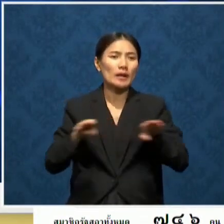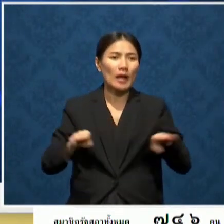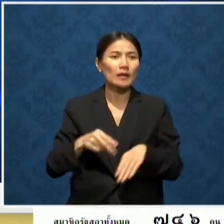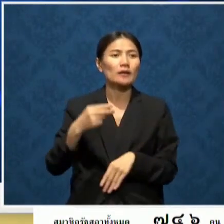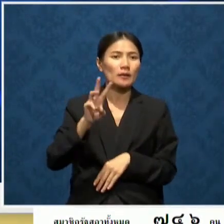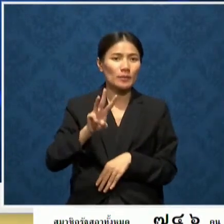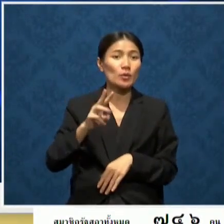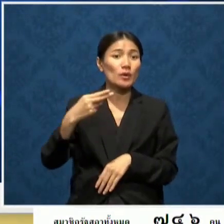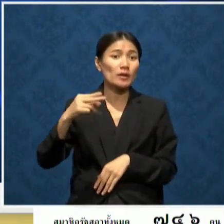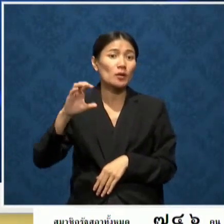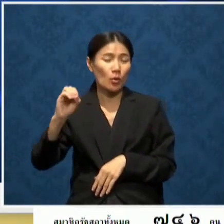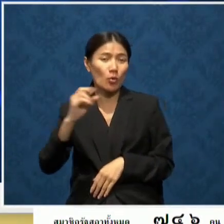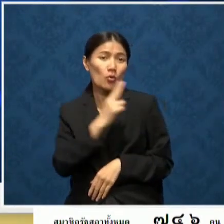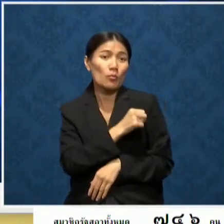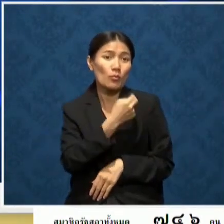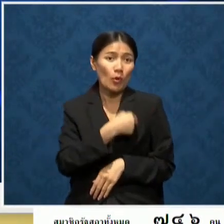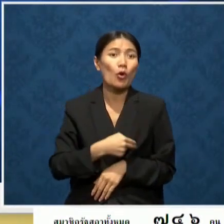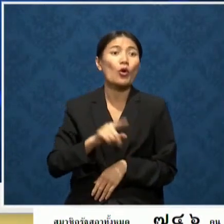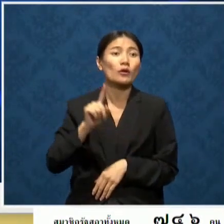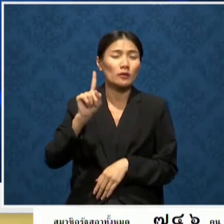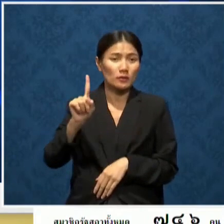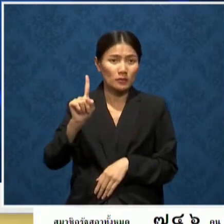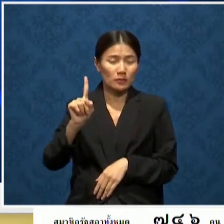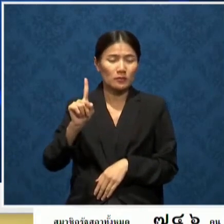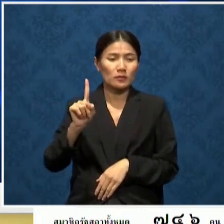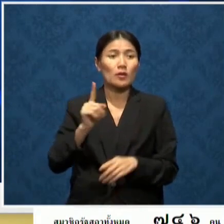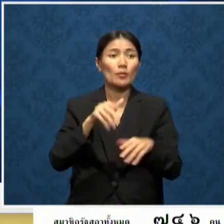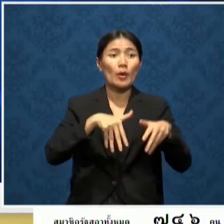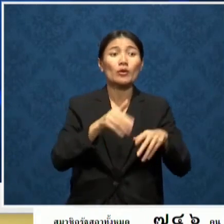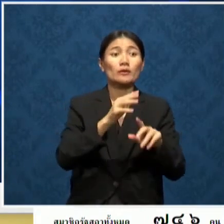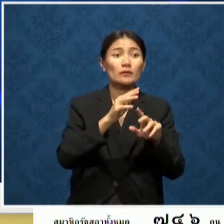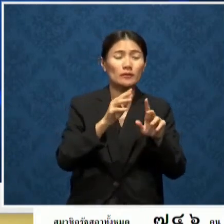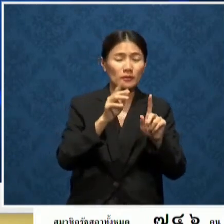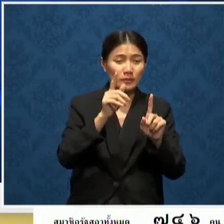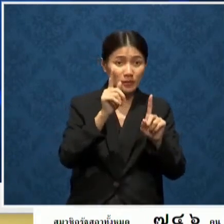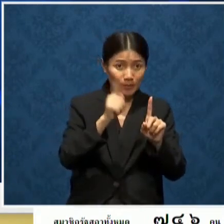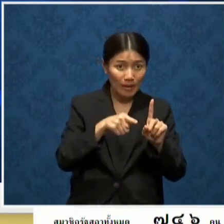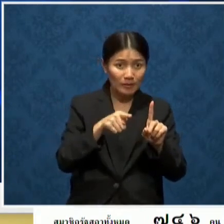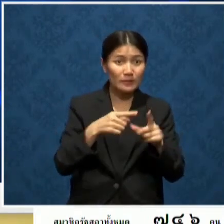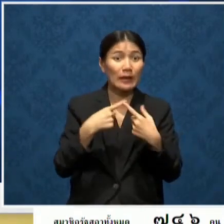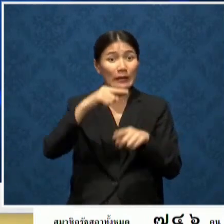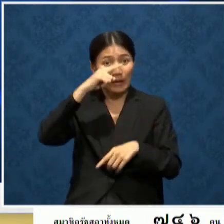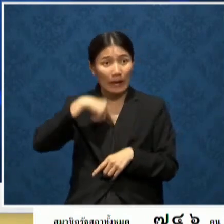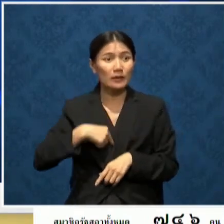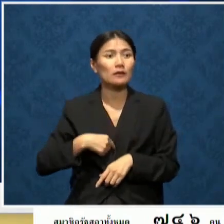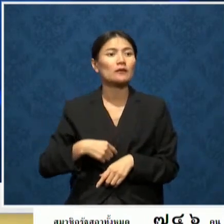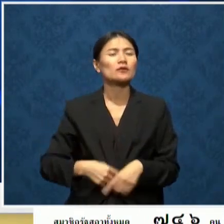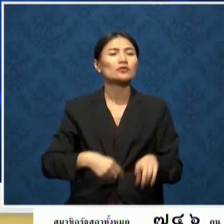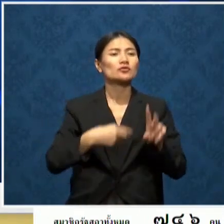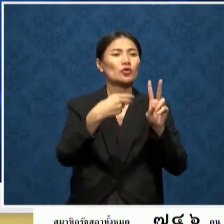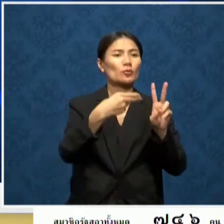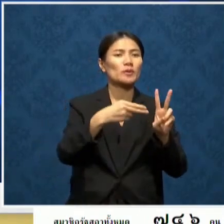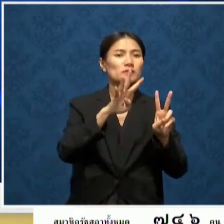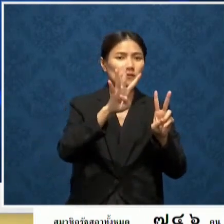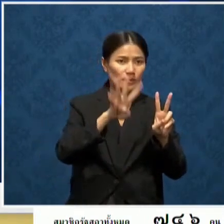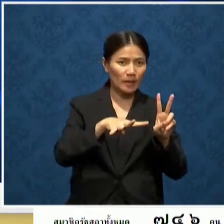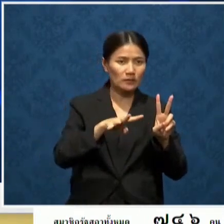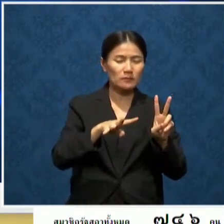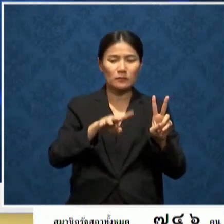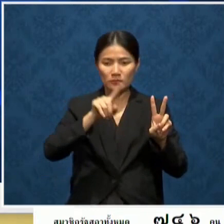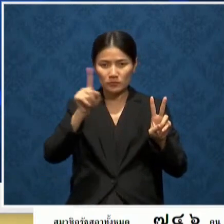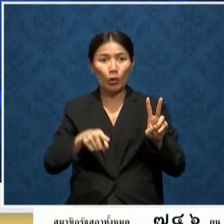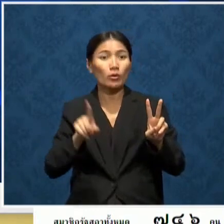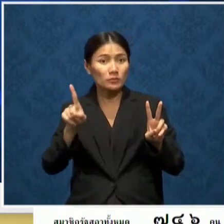000 หรอหมอ 1 คนตอประชากร 1,000 คนส่นของไทยก็คือ 24,000 ต่ 70 ลานคนหรอยู่ทประมาณ 1-3,000